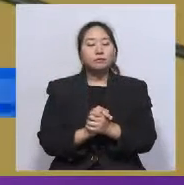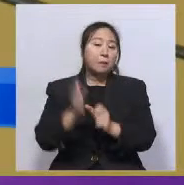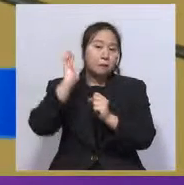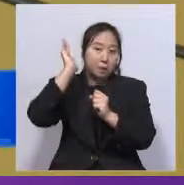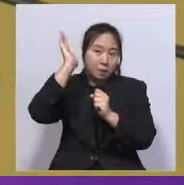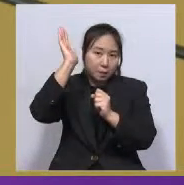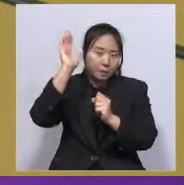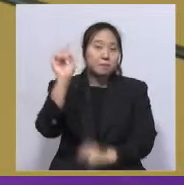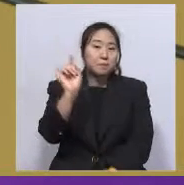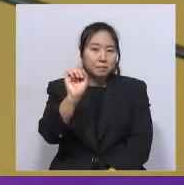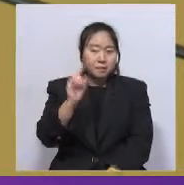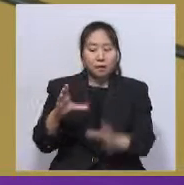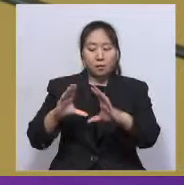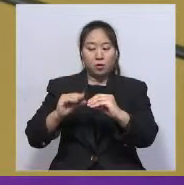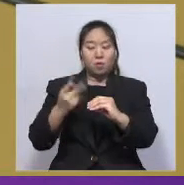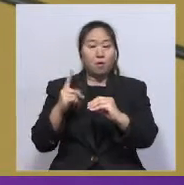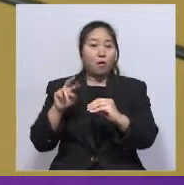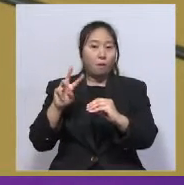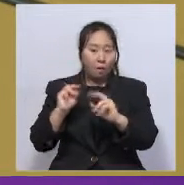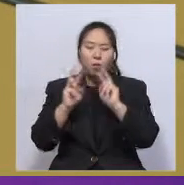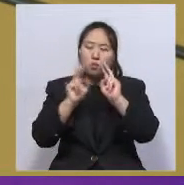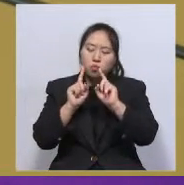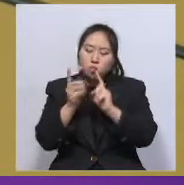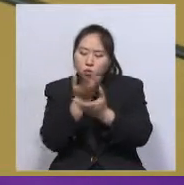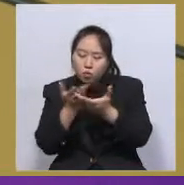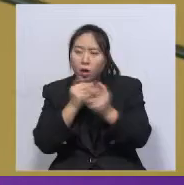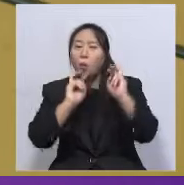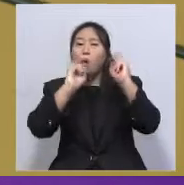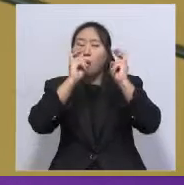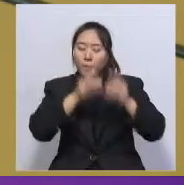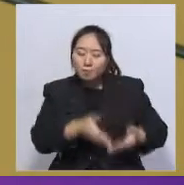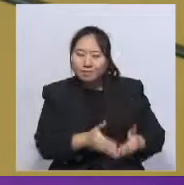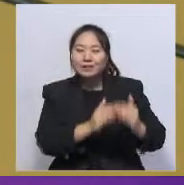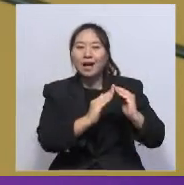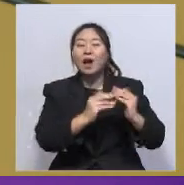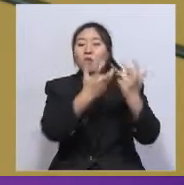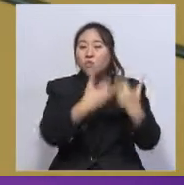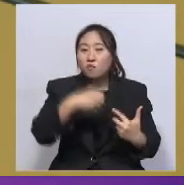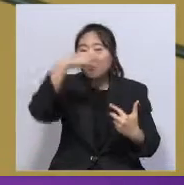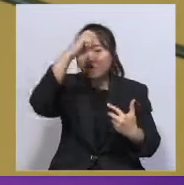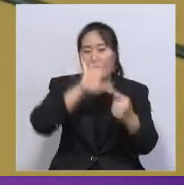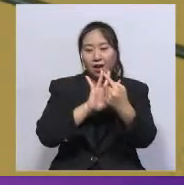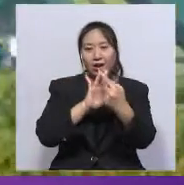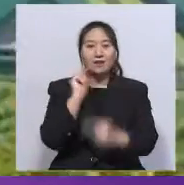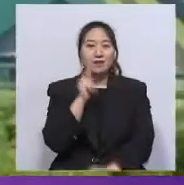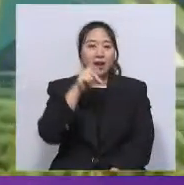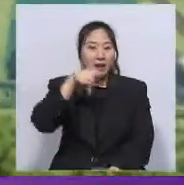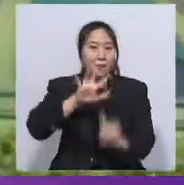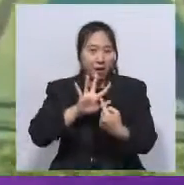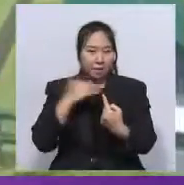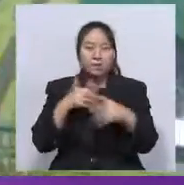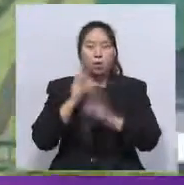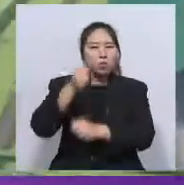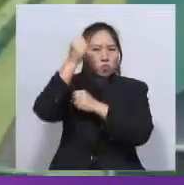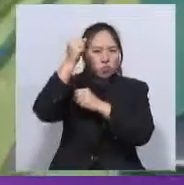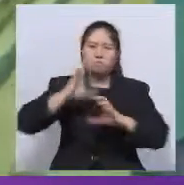แถลงว่าที่ประชุมคณะรัฐมนตรีได้หารือเรื่องการก่อสร้างโรงไฟฟ้าเทพาที่ล่าสุดกลุ่มผู้ชุมนุมคัดค้านการก่อสร้